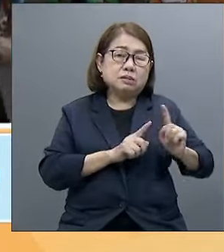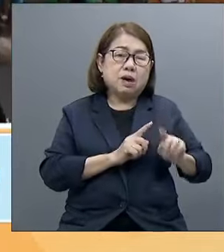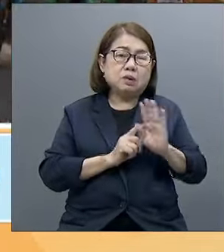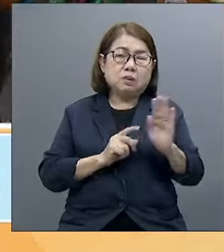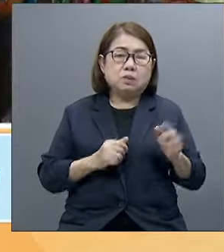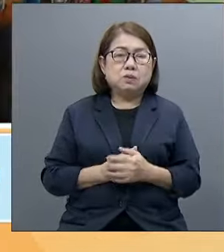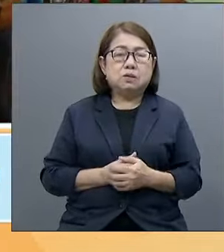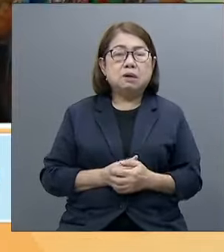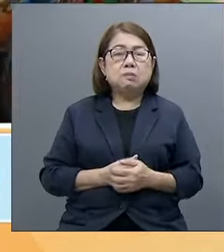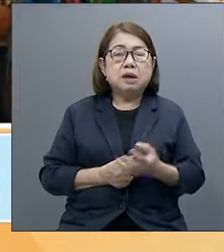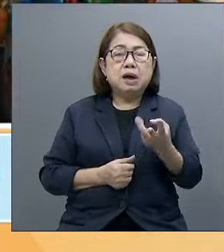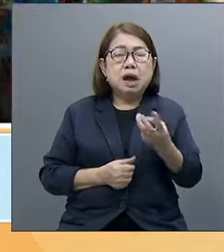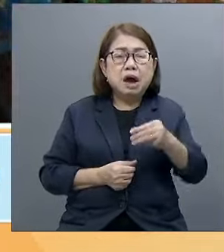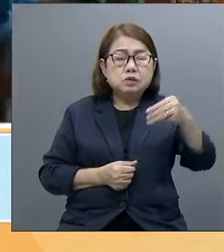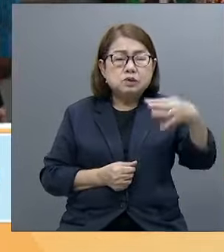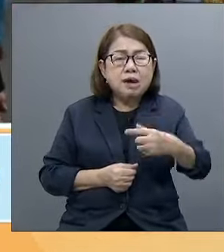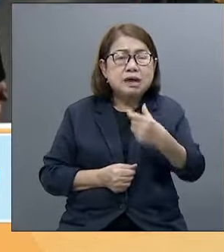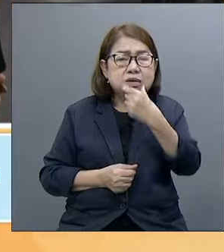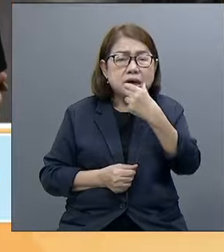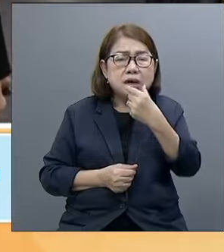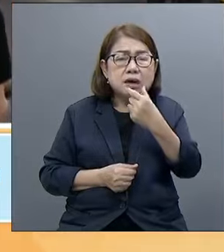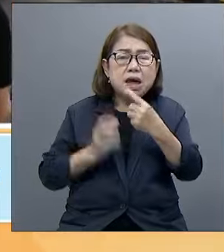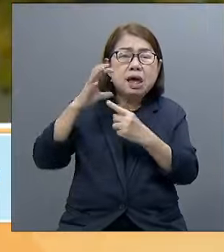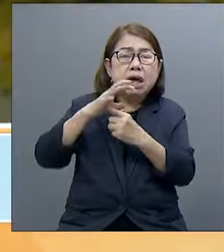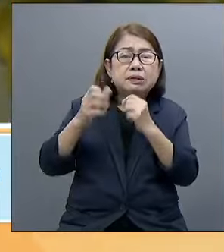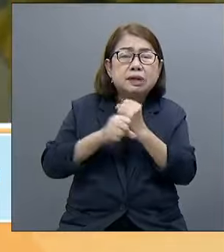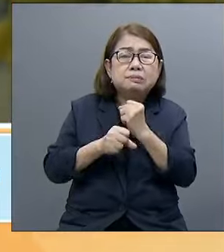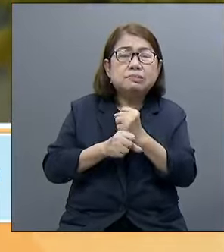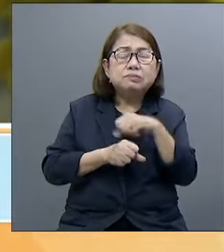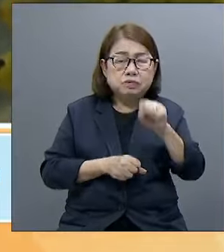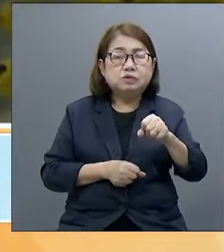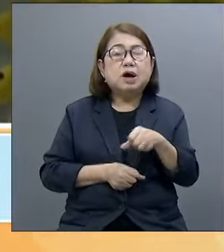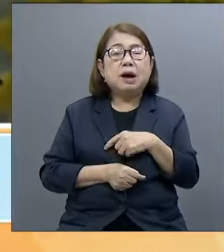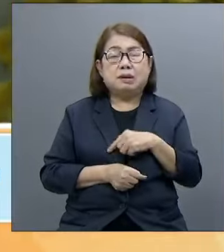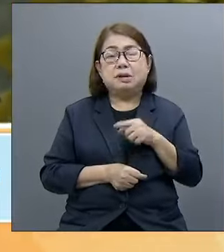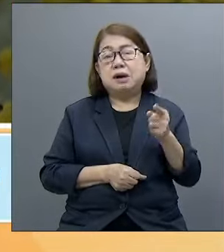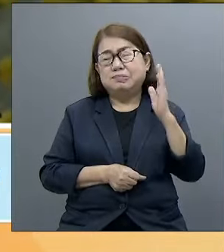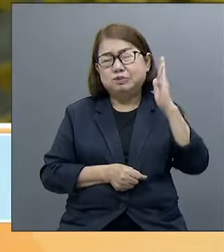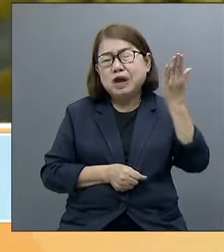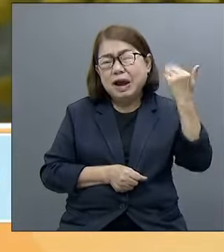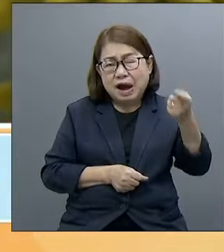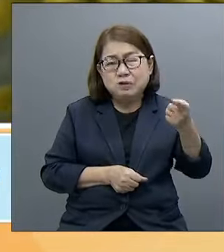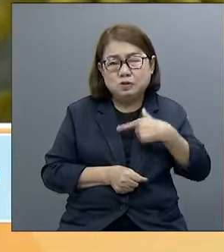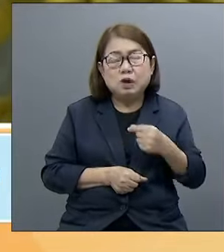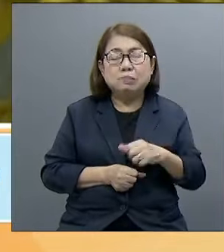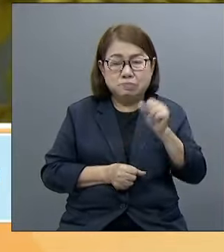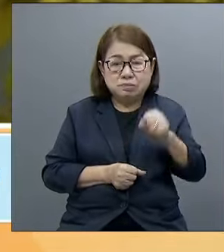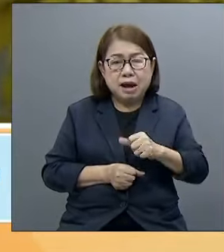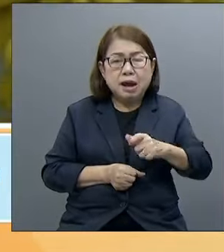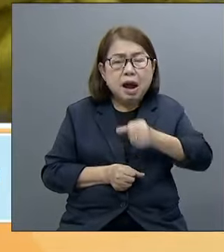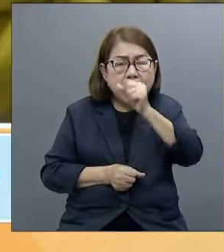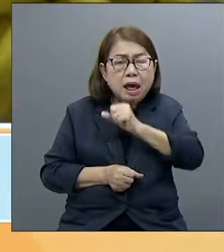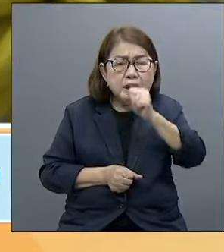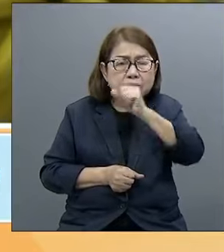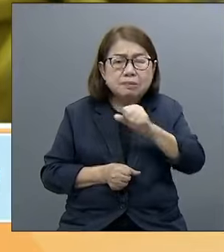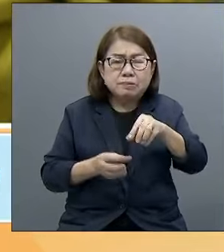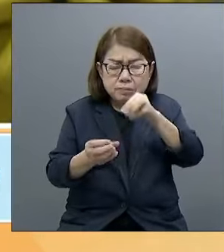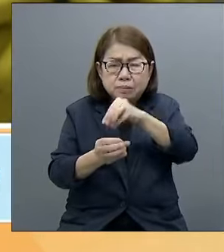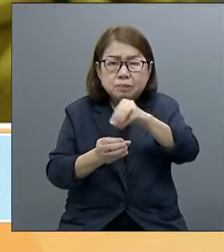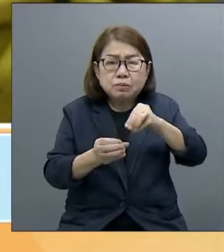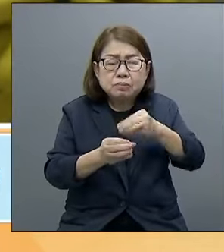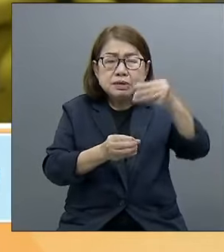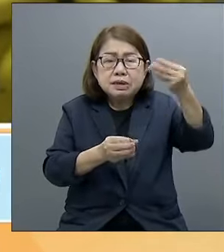ของขาย ข้าวเกรียบแบบเห็ดด้วย เขาเกลียบเห็ดมีค่ะ คุณจะสั่งเขาชอบอ่ะ ใช่ใช่ แล้วก็มีเป็นไอศครีมที่มีไข่ผำอยู่ข้างบนนะ ใช่ค่ะมี